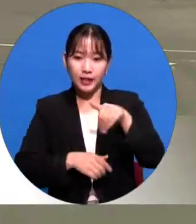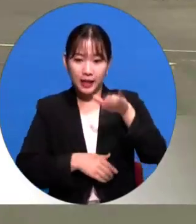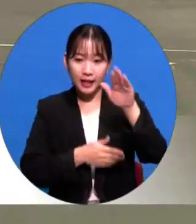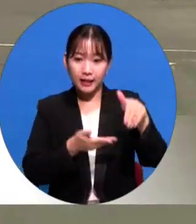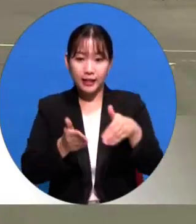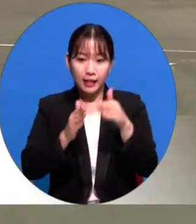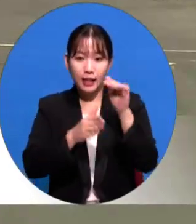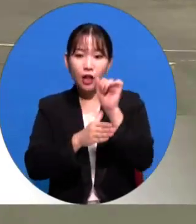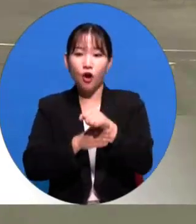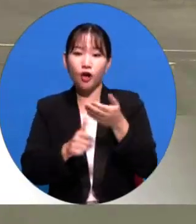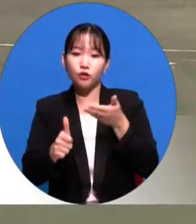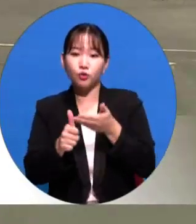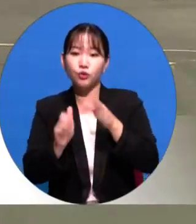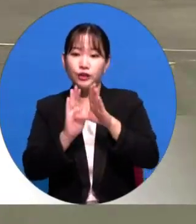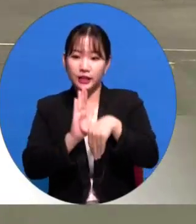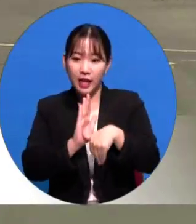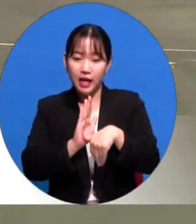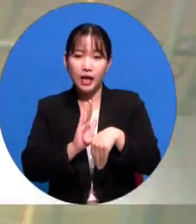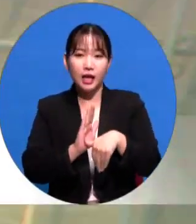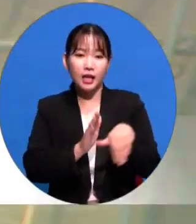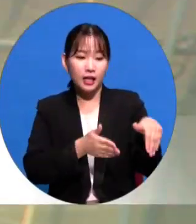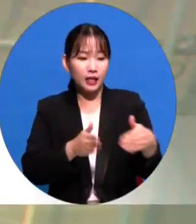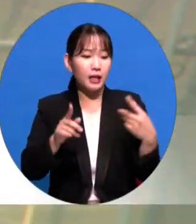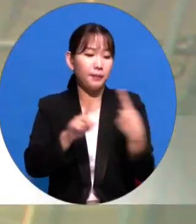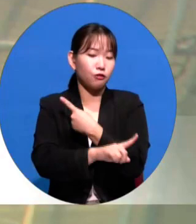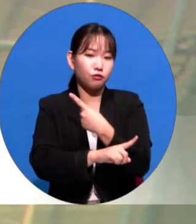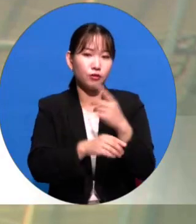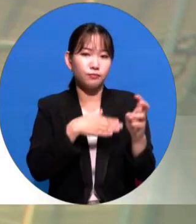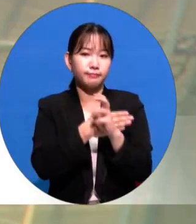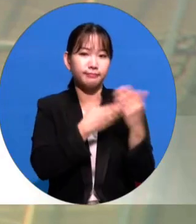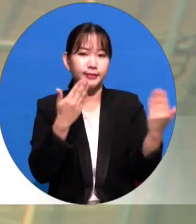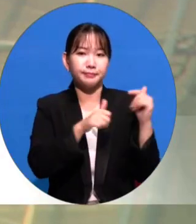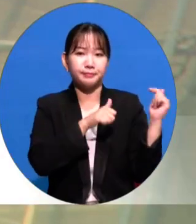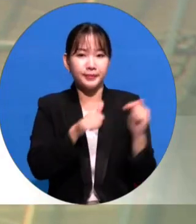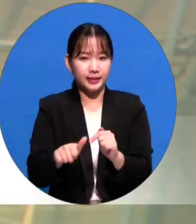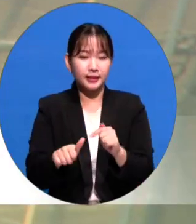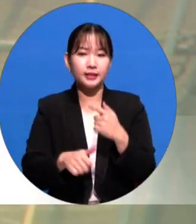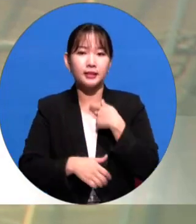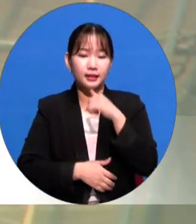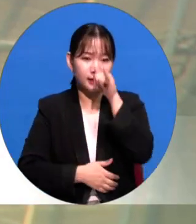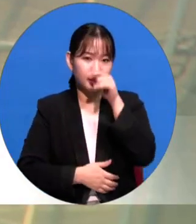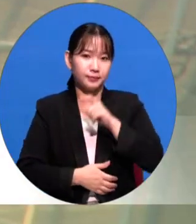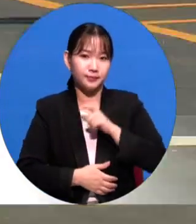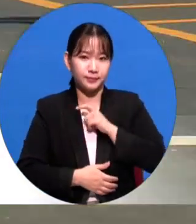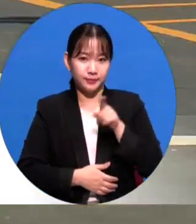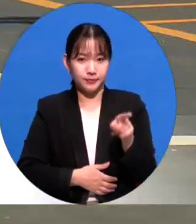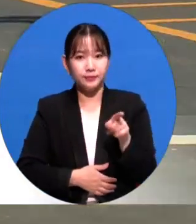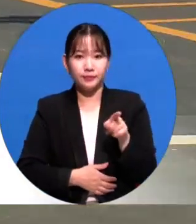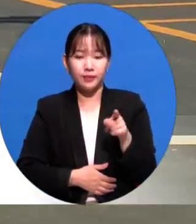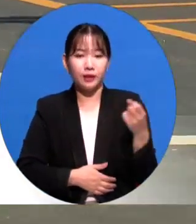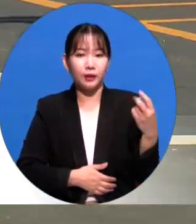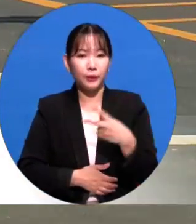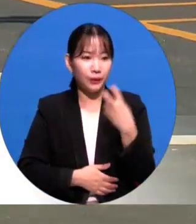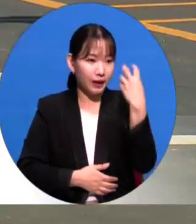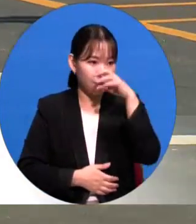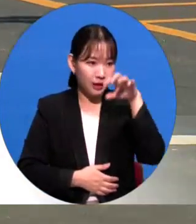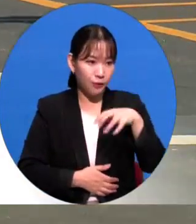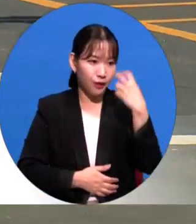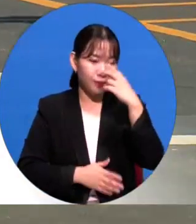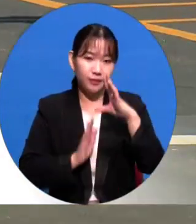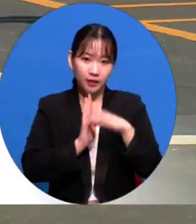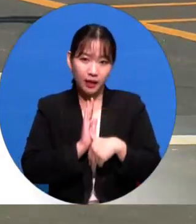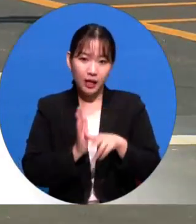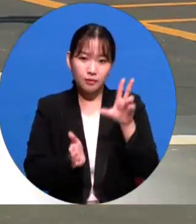진입로 인허가 과정에서 진출입구를 변경하라고 부당한 업무 개입을 한 혐의를 받고 있습니다 한편 감사원